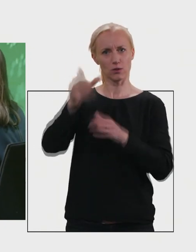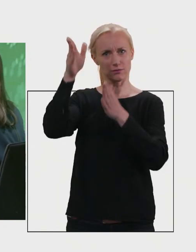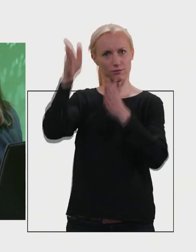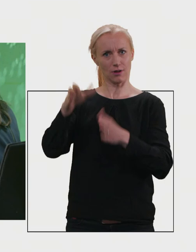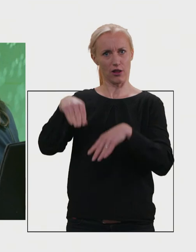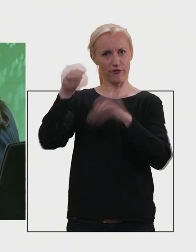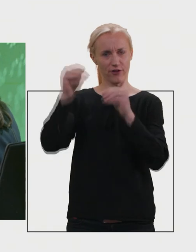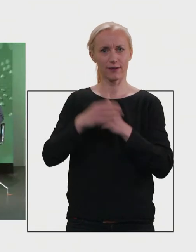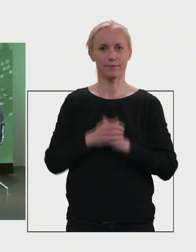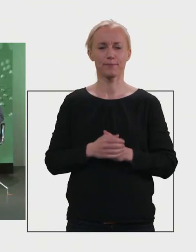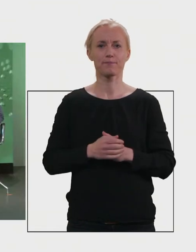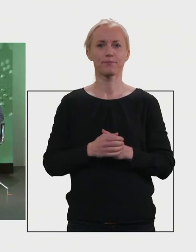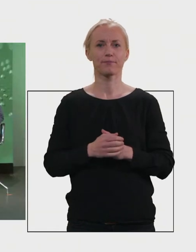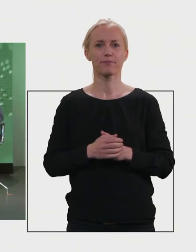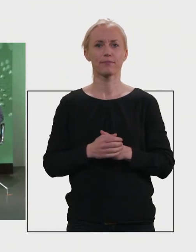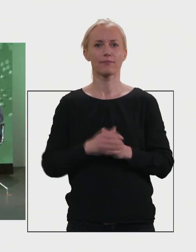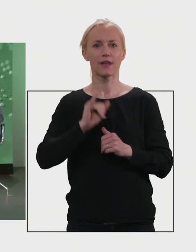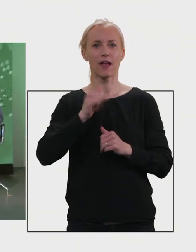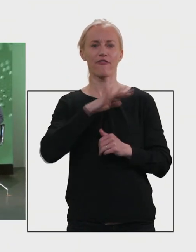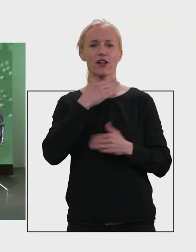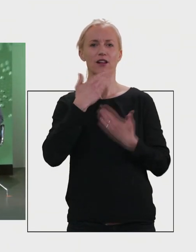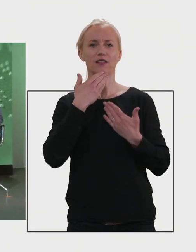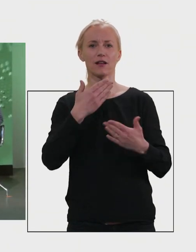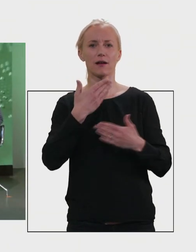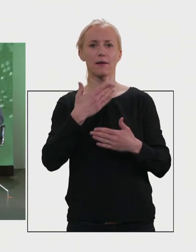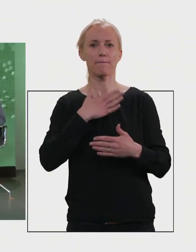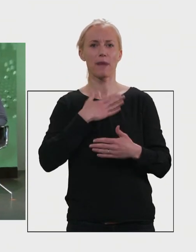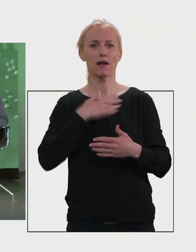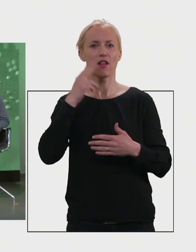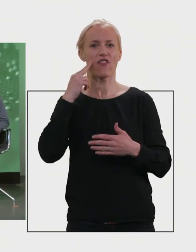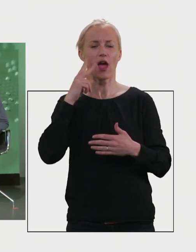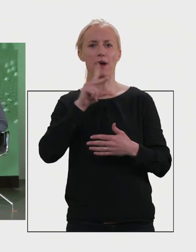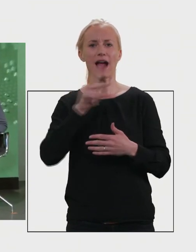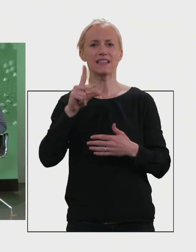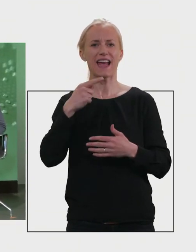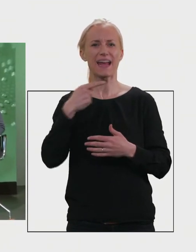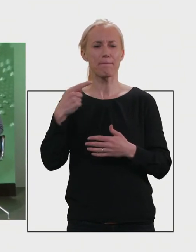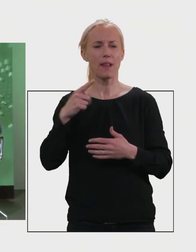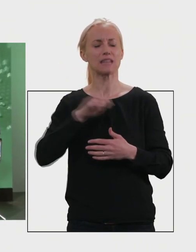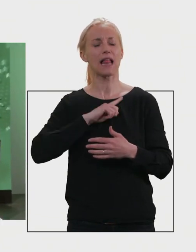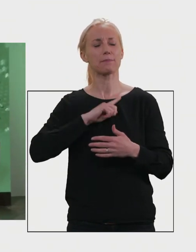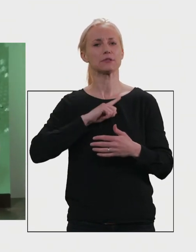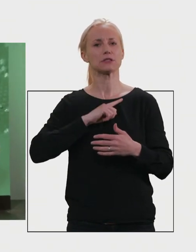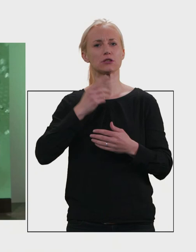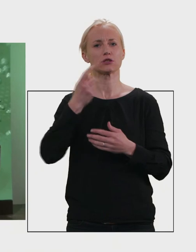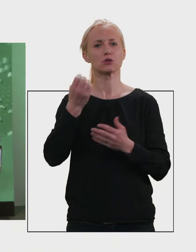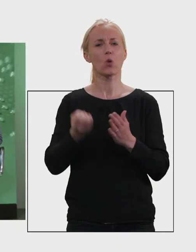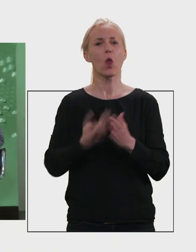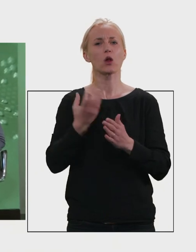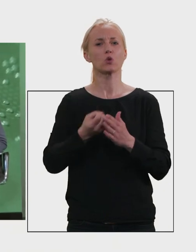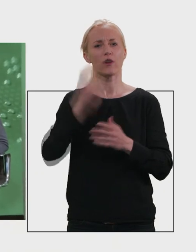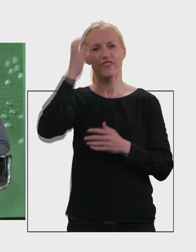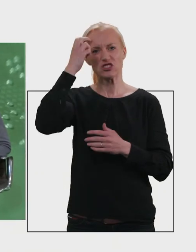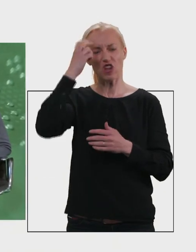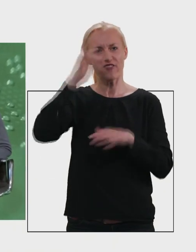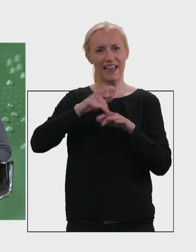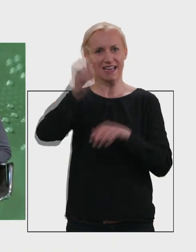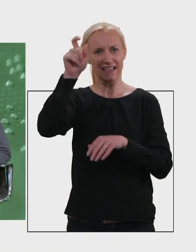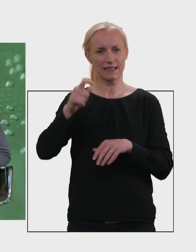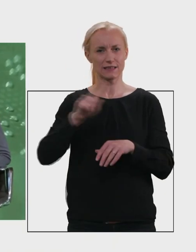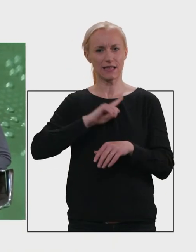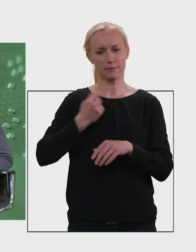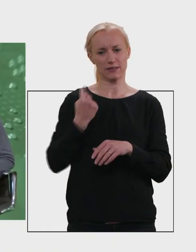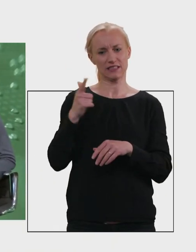vielen Dank, gerne. Mein Name ist Katja Gimpel. Ich bin Kulturwissenschaftlerin und arbeite seit 2017 in der